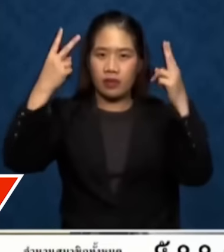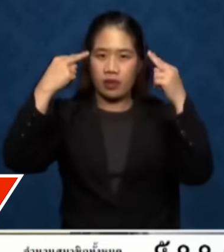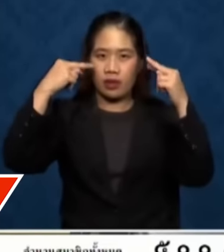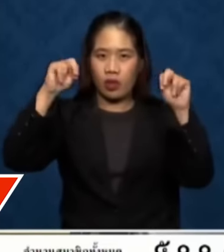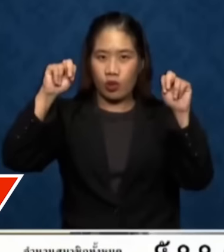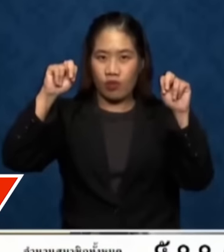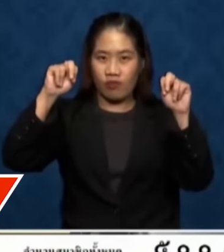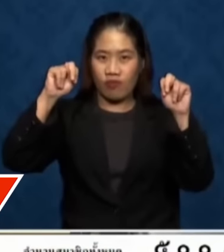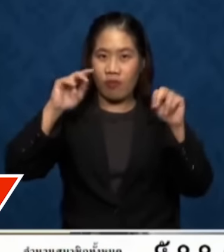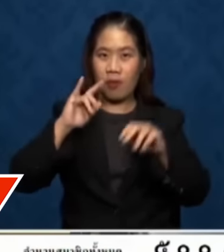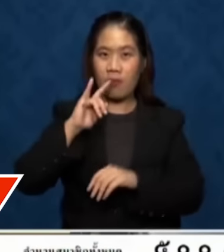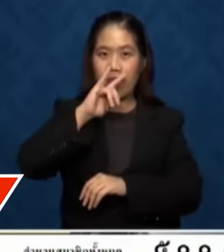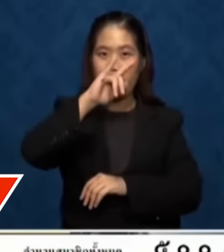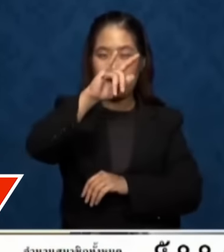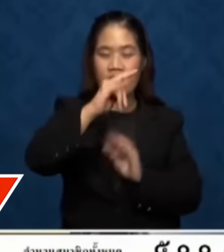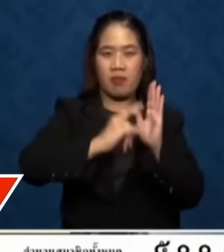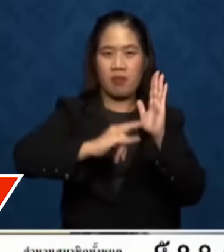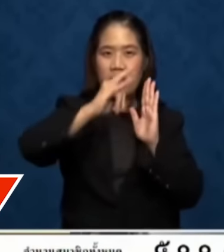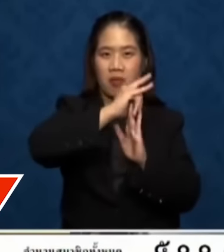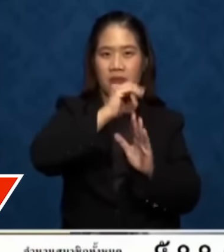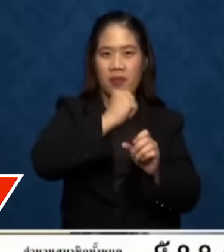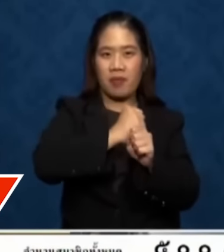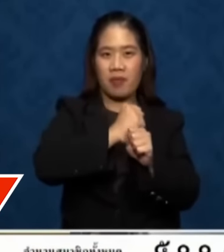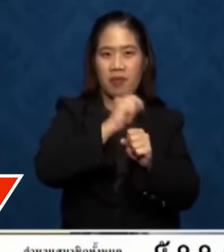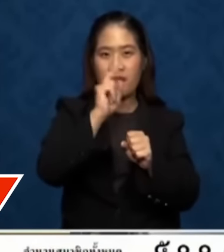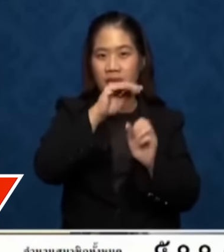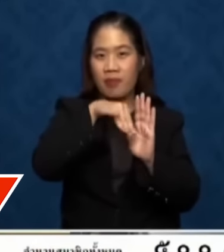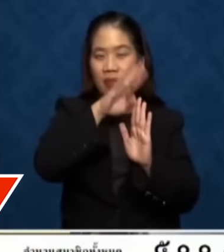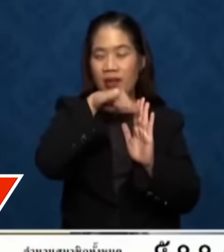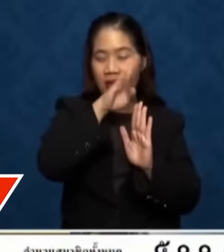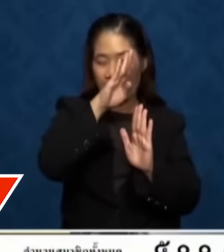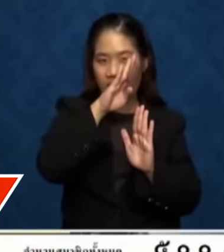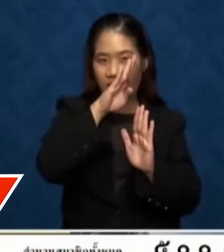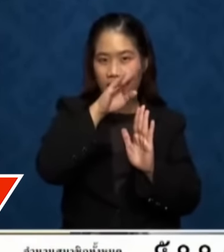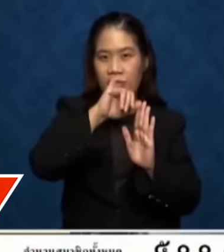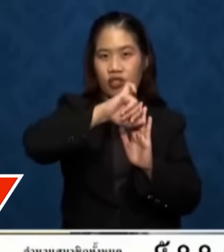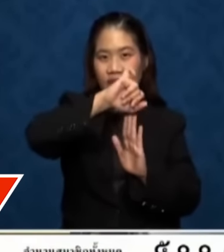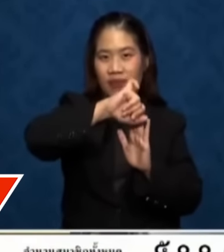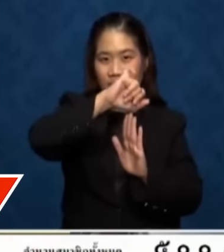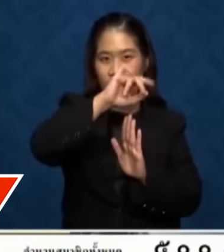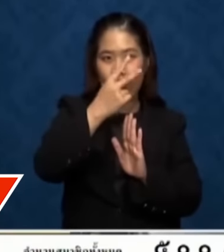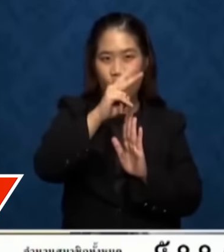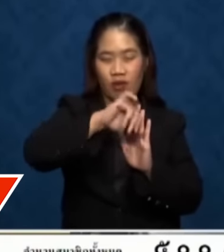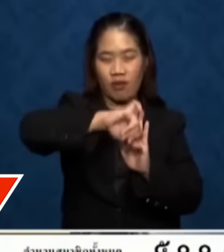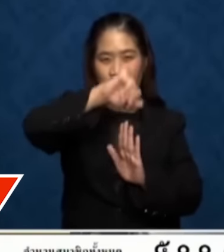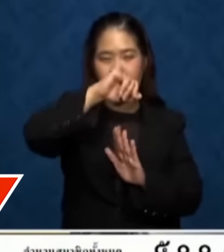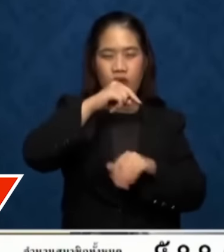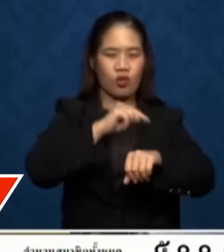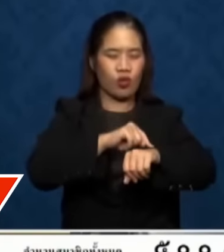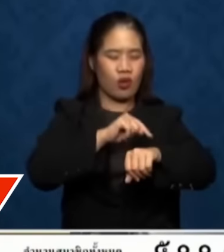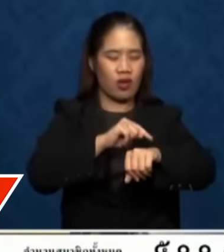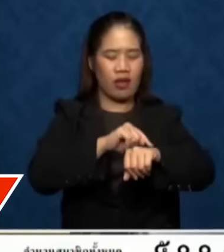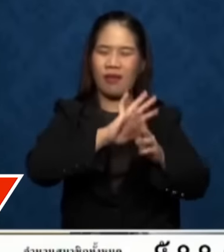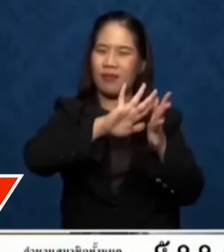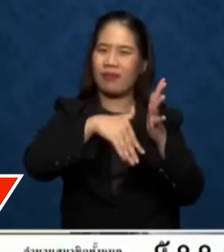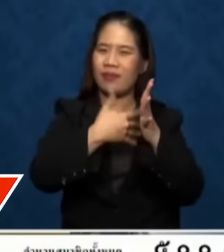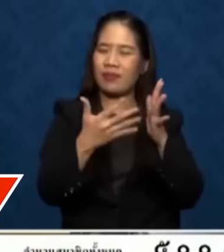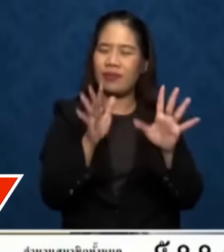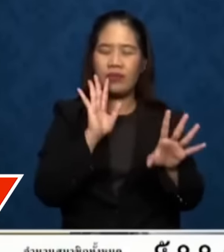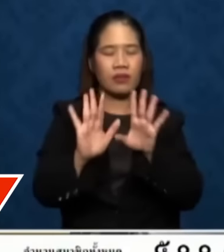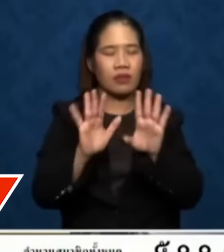เดินทางไปราชการในพื้นที่จังหวัดภาคเหนือและจังหวัดเชียงใหม่ค่ะซึ่งช่วงเวลานั้นนะคะเป็นช่วงเวลา